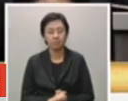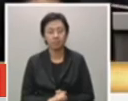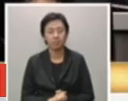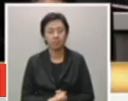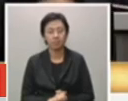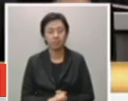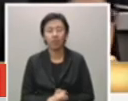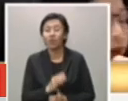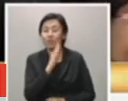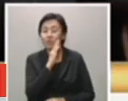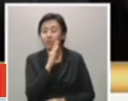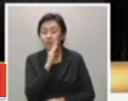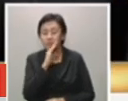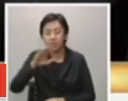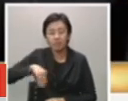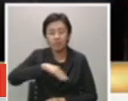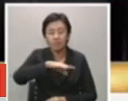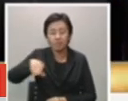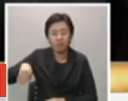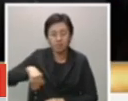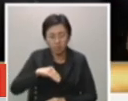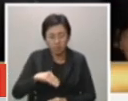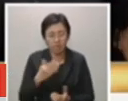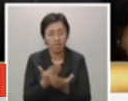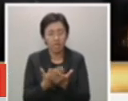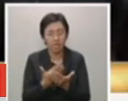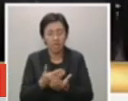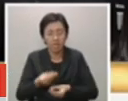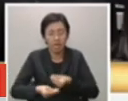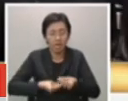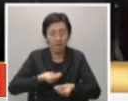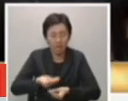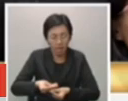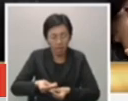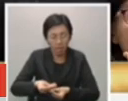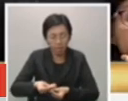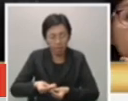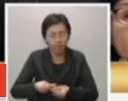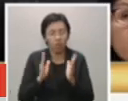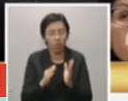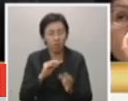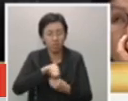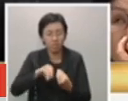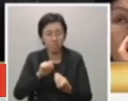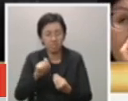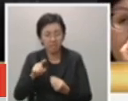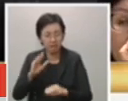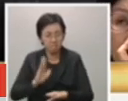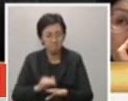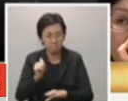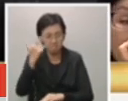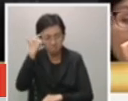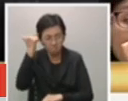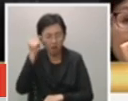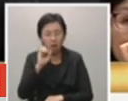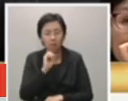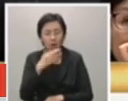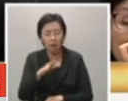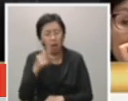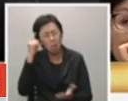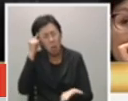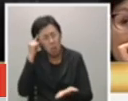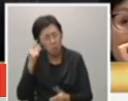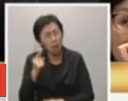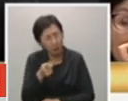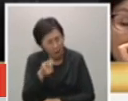หากท่านหันมากำกับเรื่องของอัตราแลกเปลี่ยนนักเศรษฐศาสตร์เก่งๆในประเทศไทยหลายคนก็พูดไว้แล้วท่านไม่รู้ฟังหรือเปล่